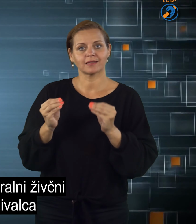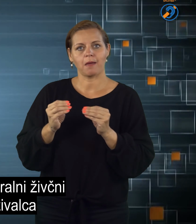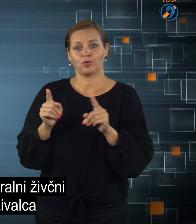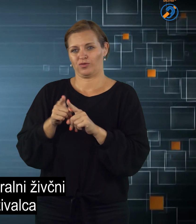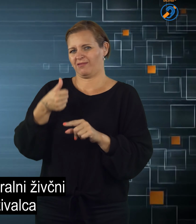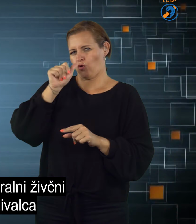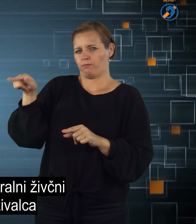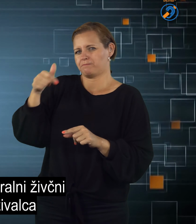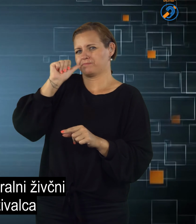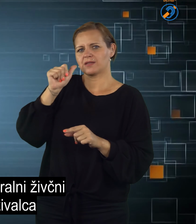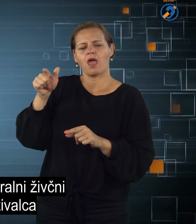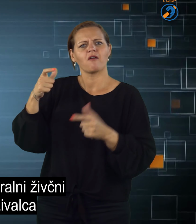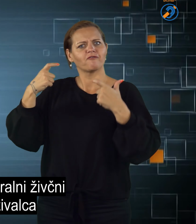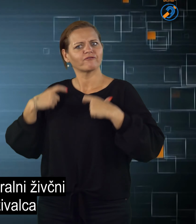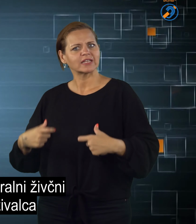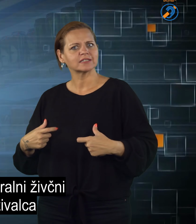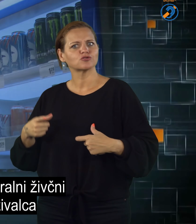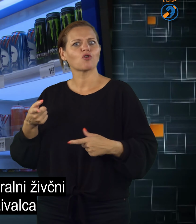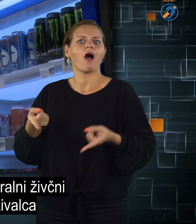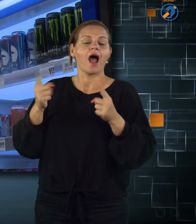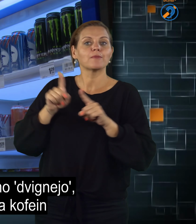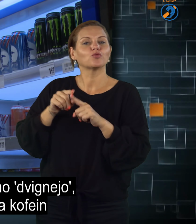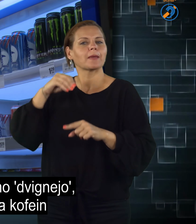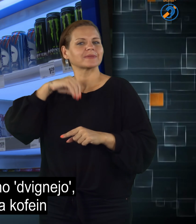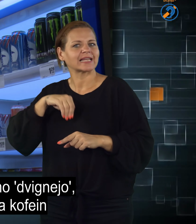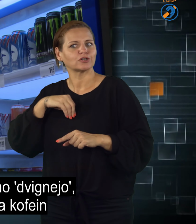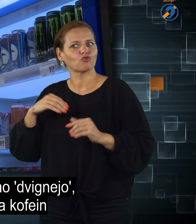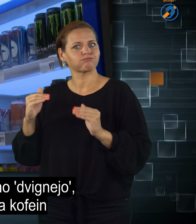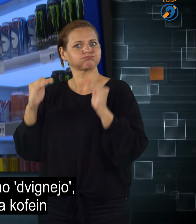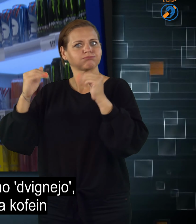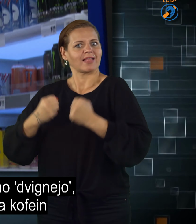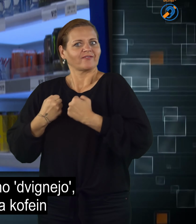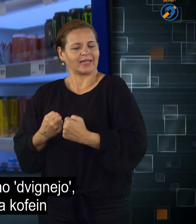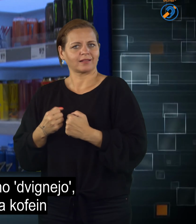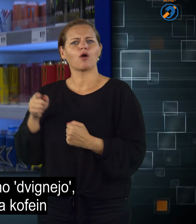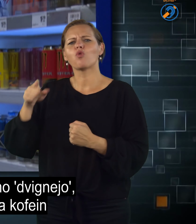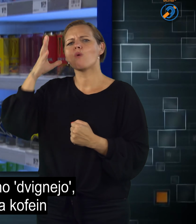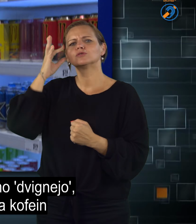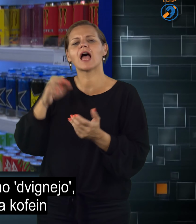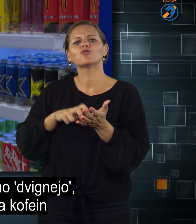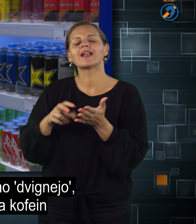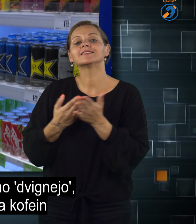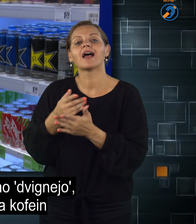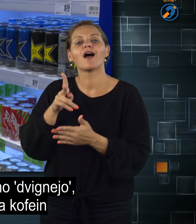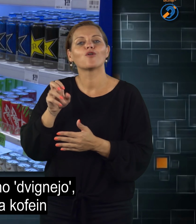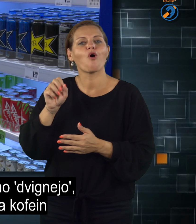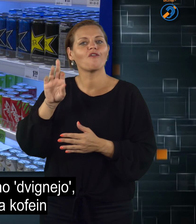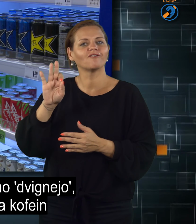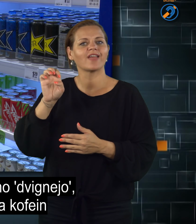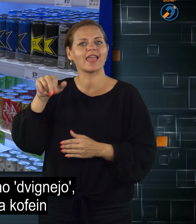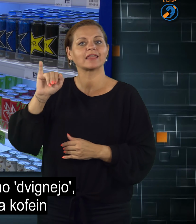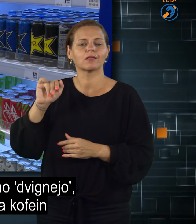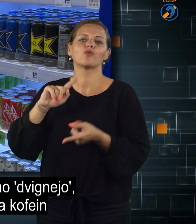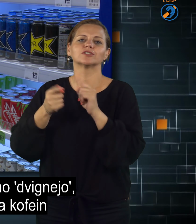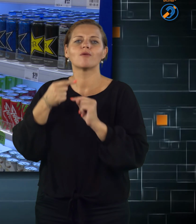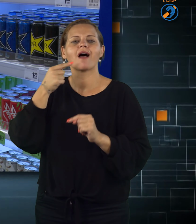fizično in ali psihično dvignejo. Običajno gre za kofein oziroma njegov vir gvarano, pa tudi taurin, čeprav